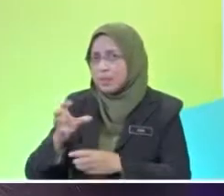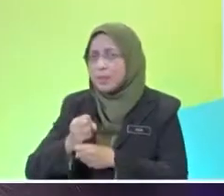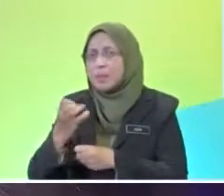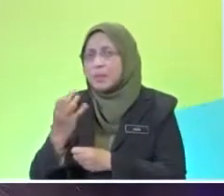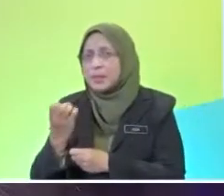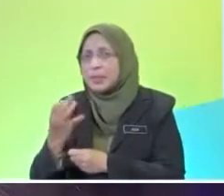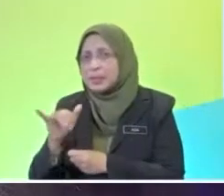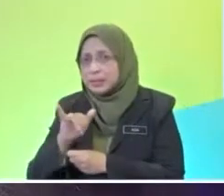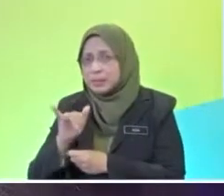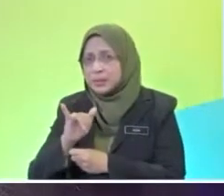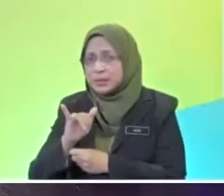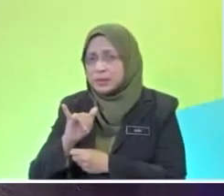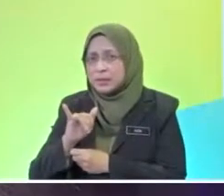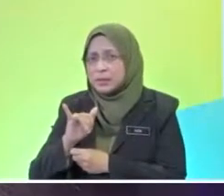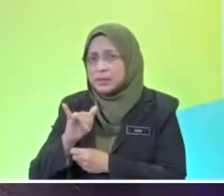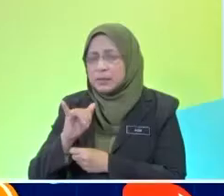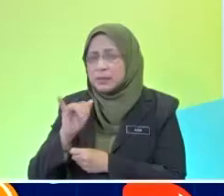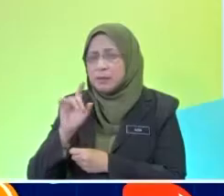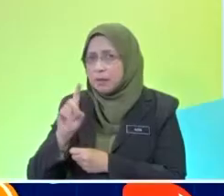sudutnya? Dekat sama?